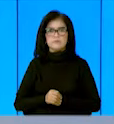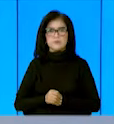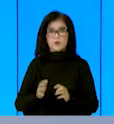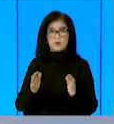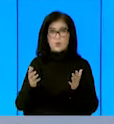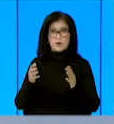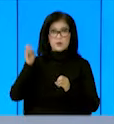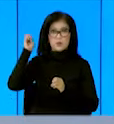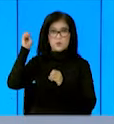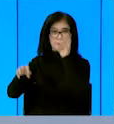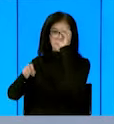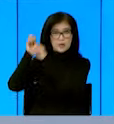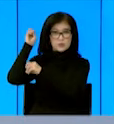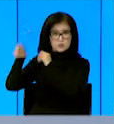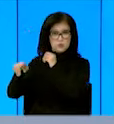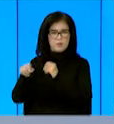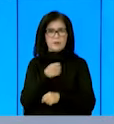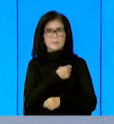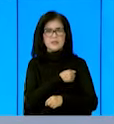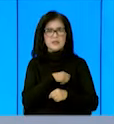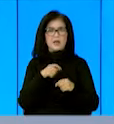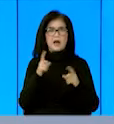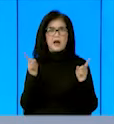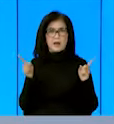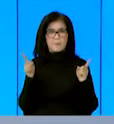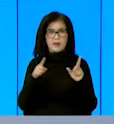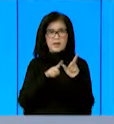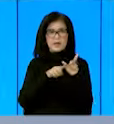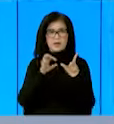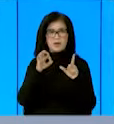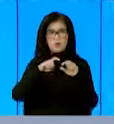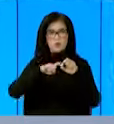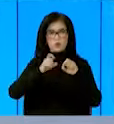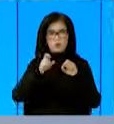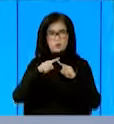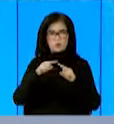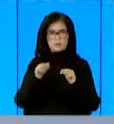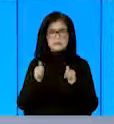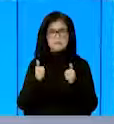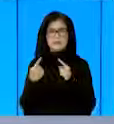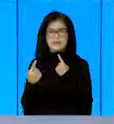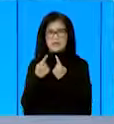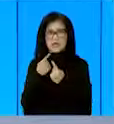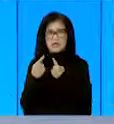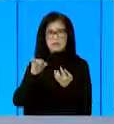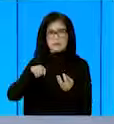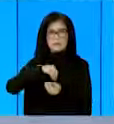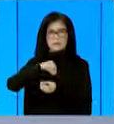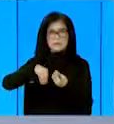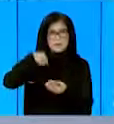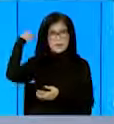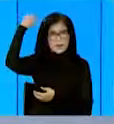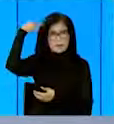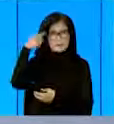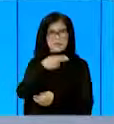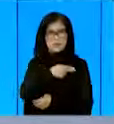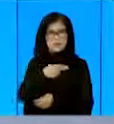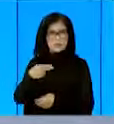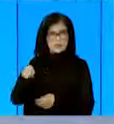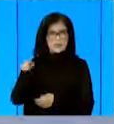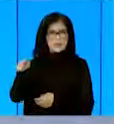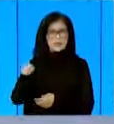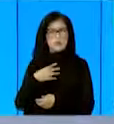Ya, dalam kesempatan lempar jumroh, Menteri Agama Yakut Kholil Koumas menyempatkan diri berdialog dengan jemaah haji Indonesia. Salah satu jemaah